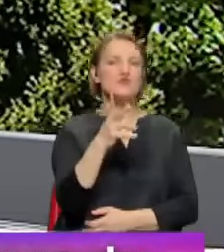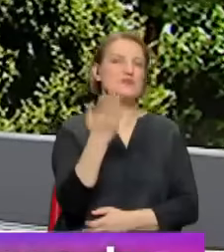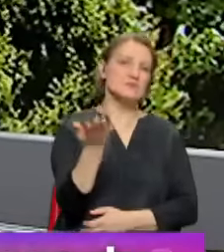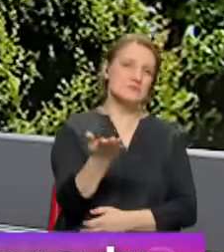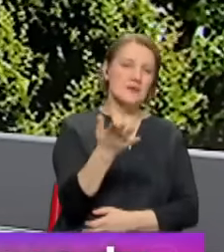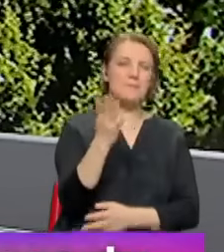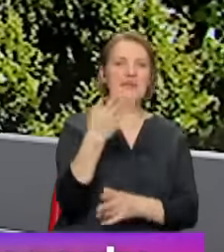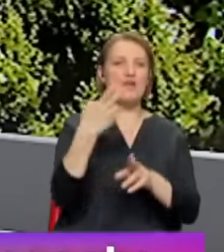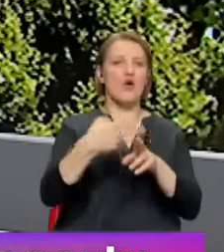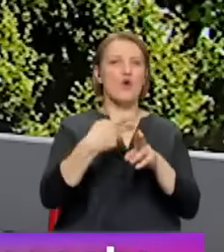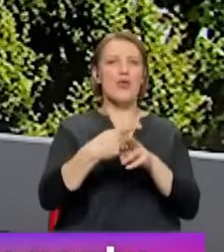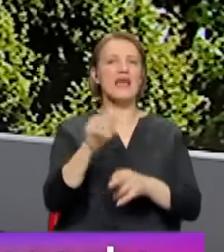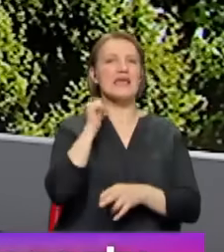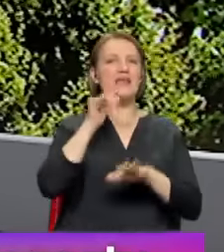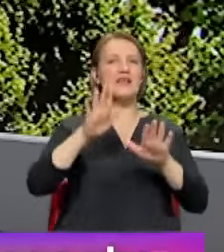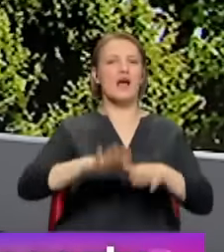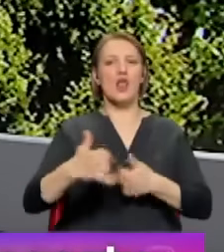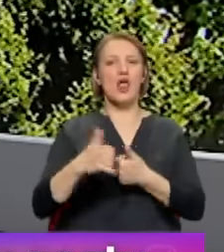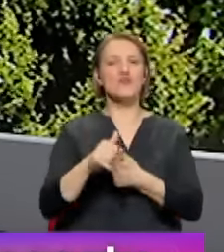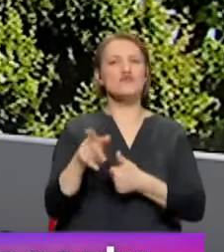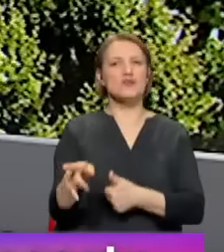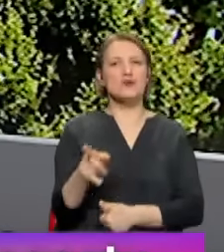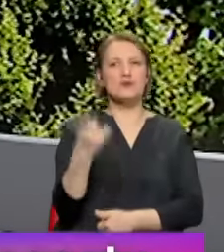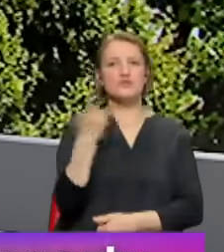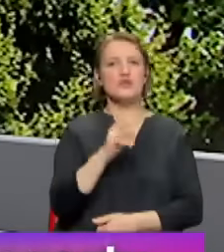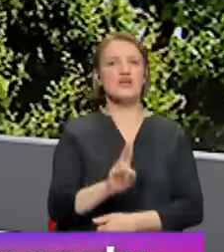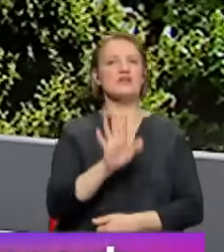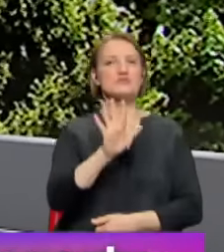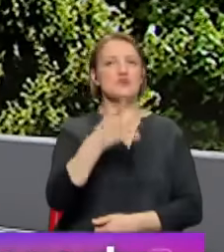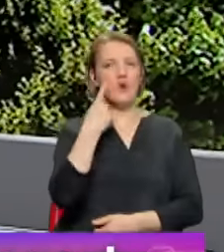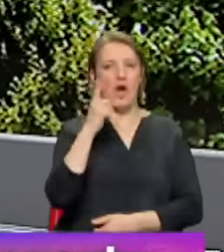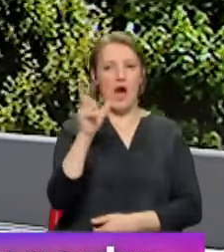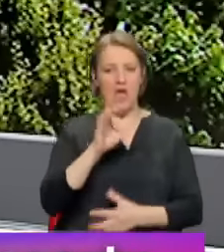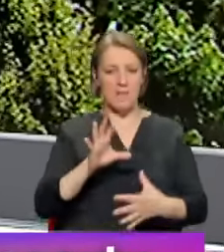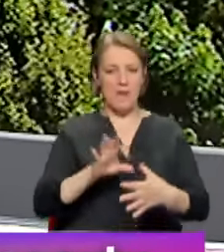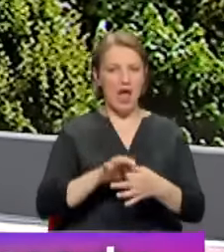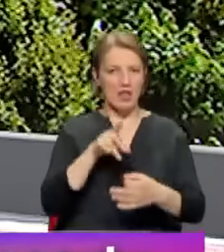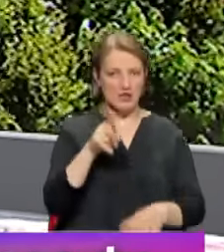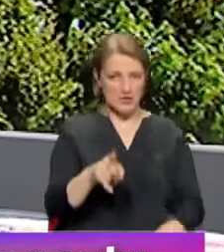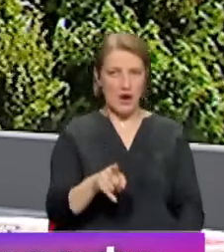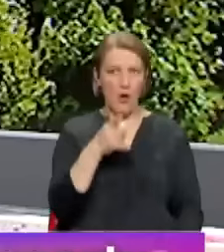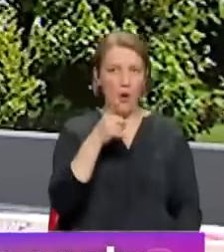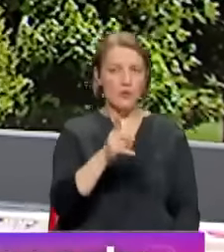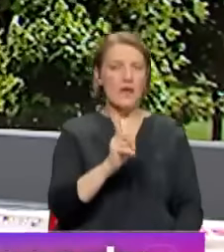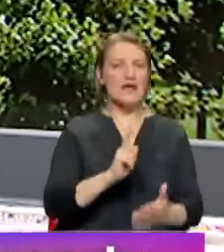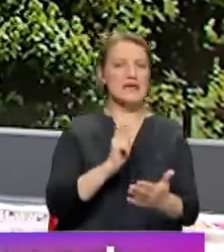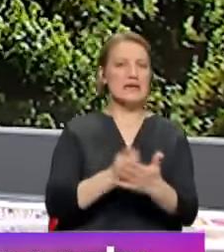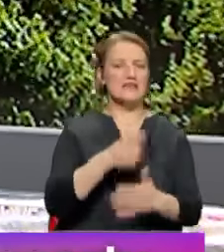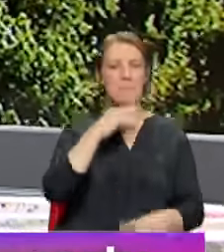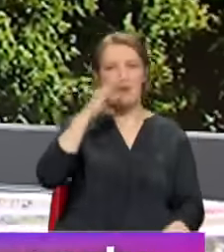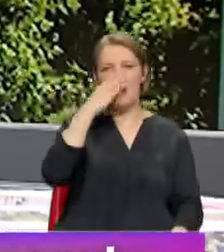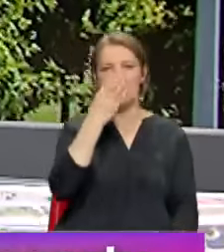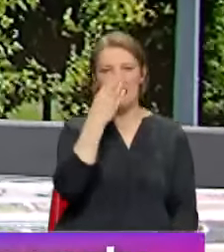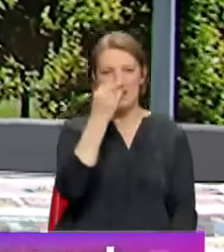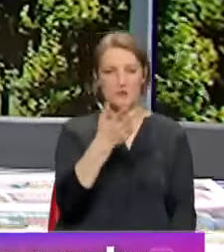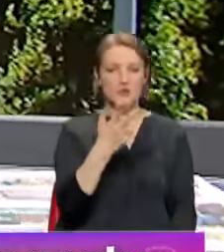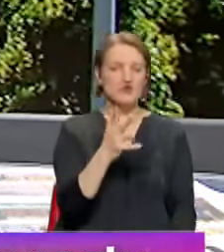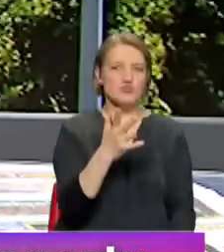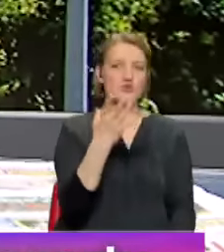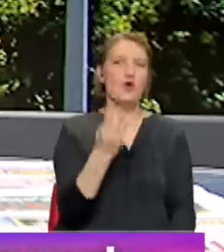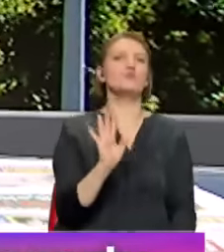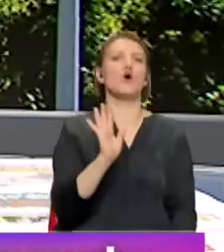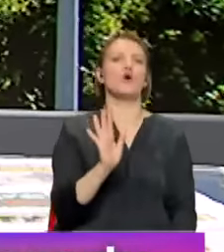Mesela bir örnek, geride kalan eşe %75 oranında bir aylık bağlanınca ona yatan bayram ikramiyesi de 3000